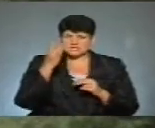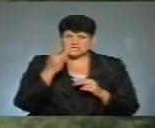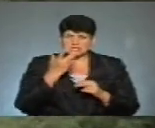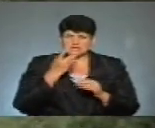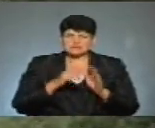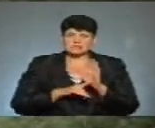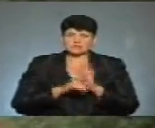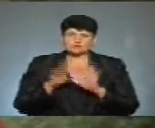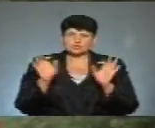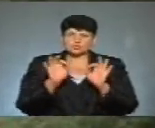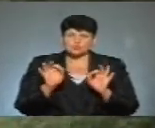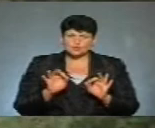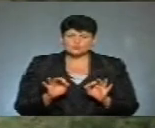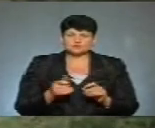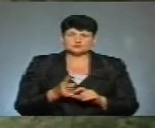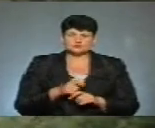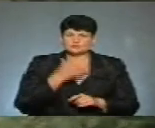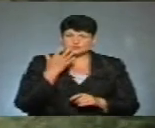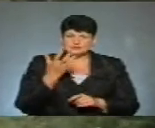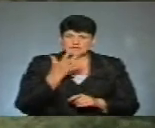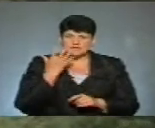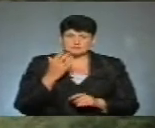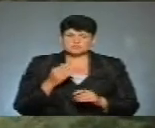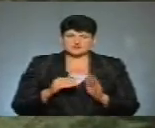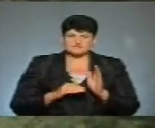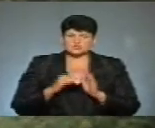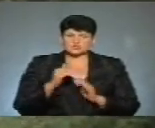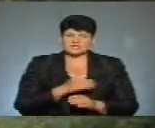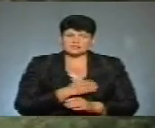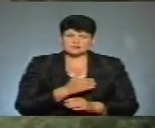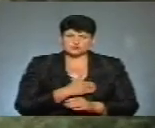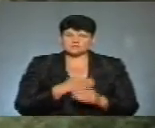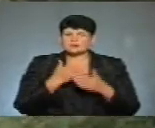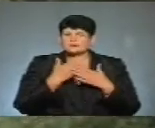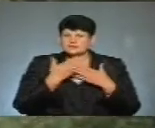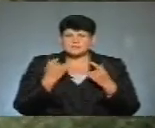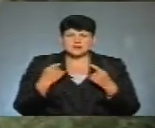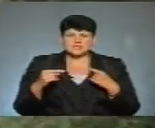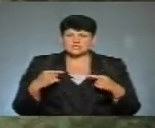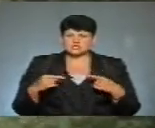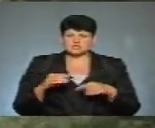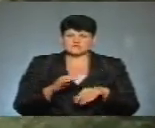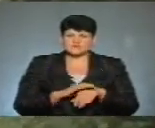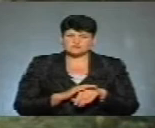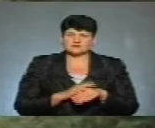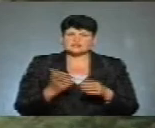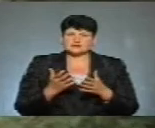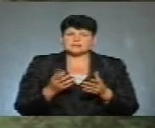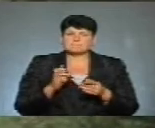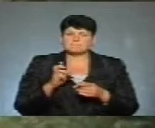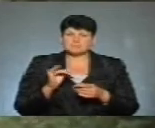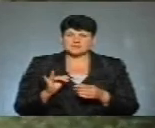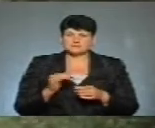початку осені, доволі тепло і при високих температурах, немає інших факторів, які би